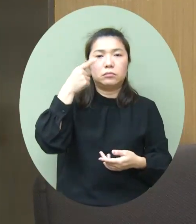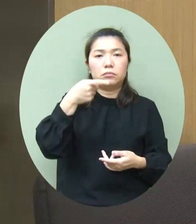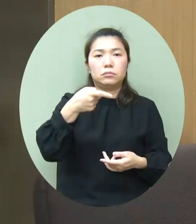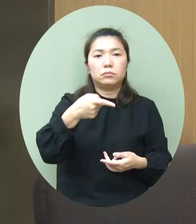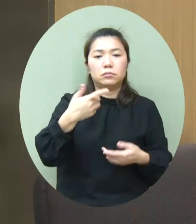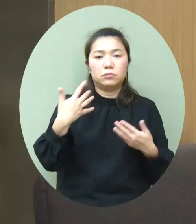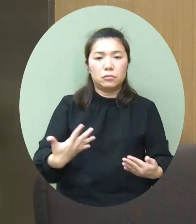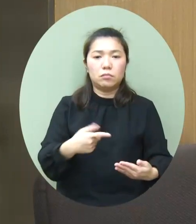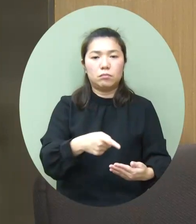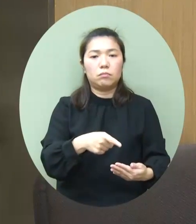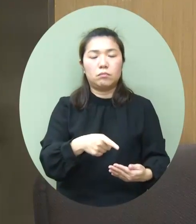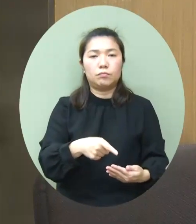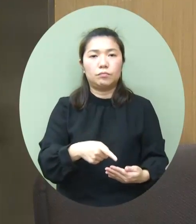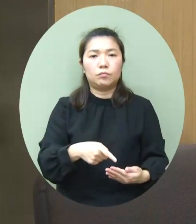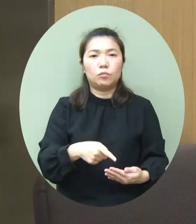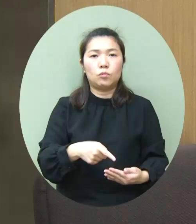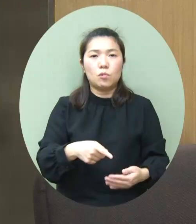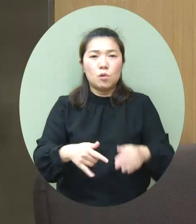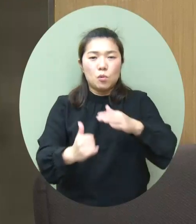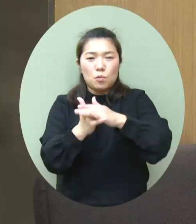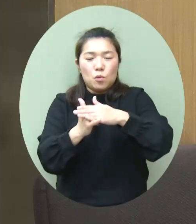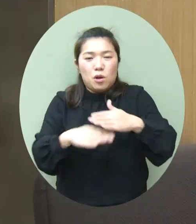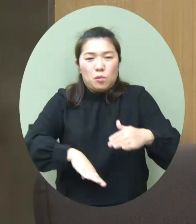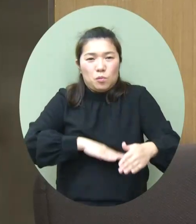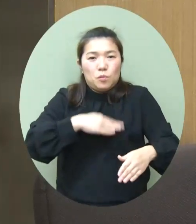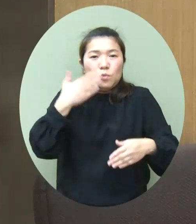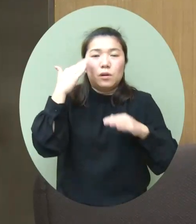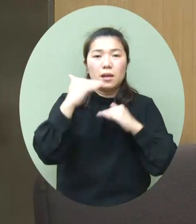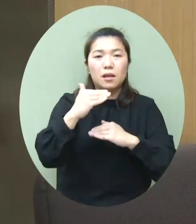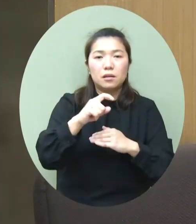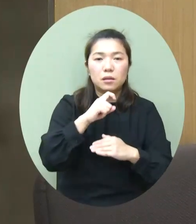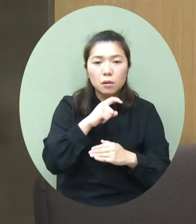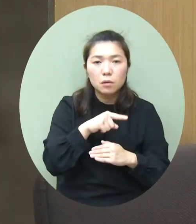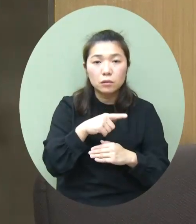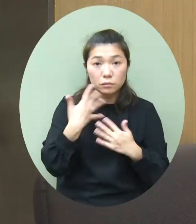经收的遗体已经超过他们的容量。